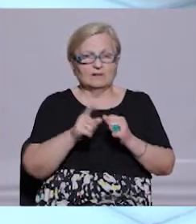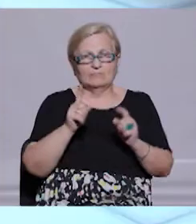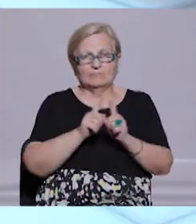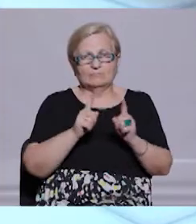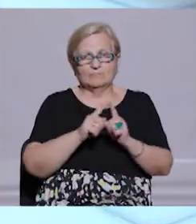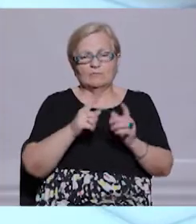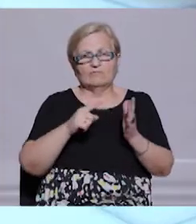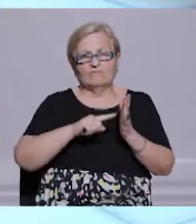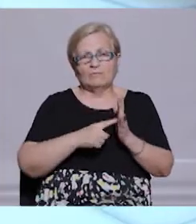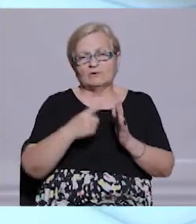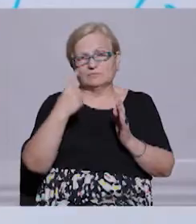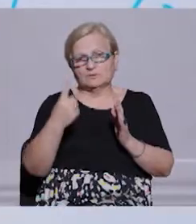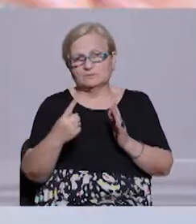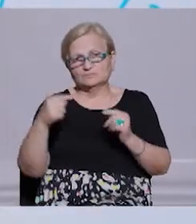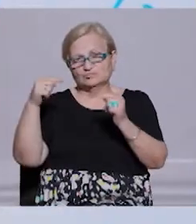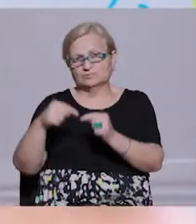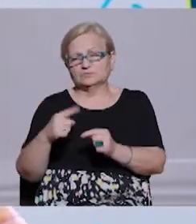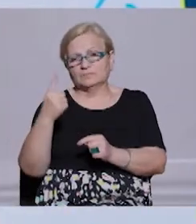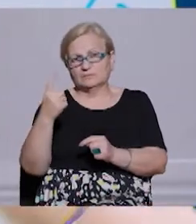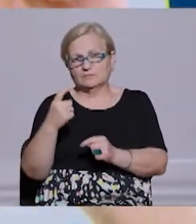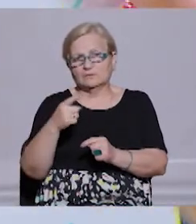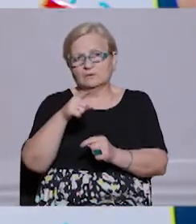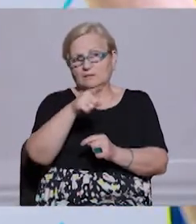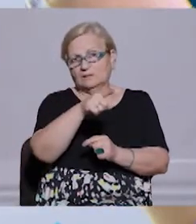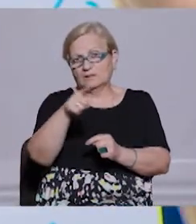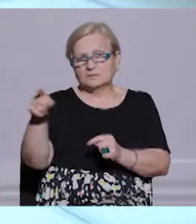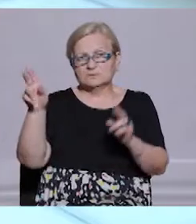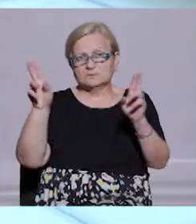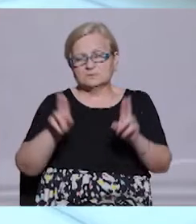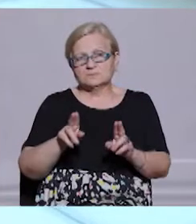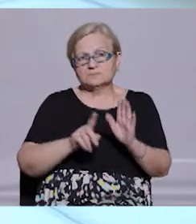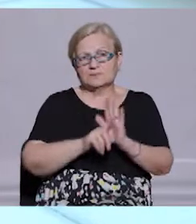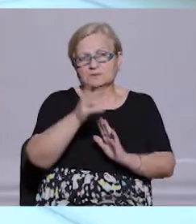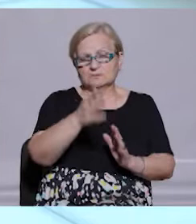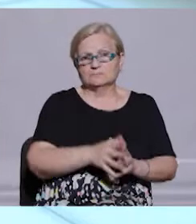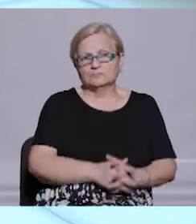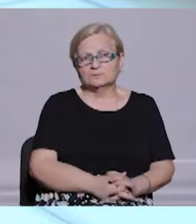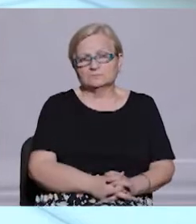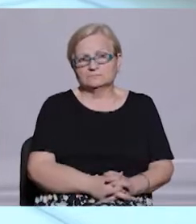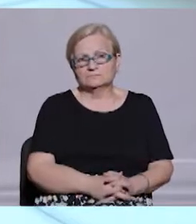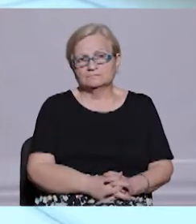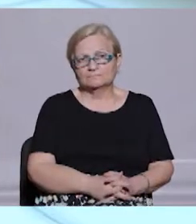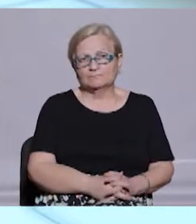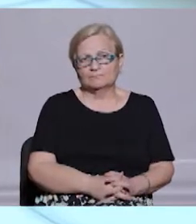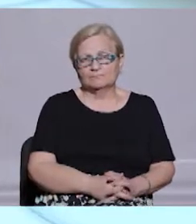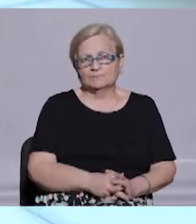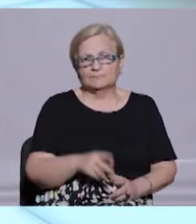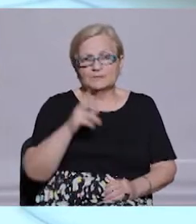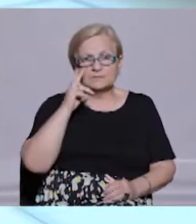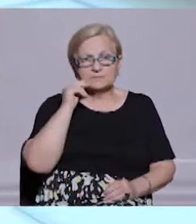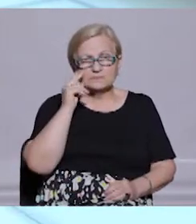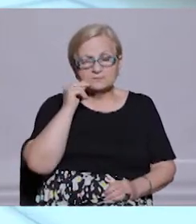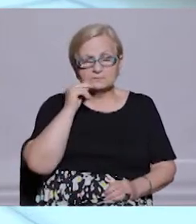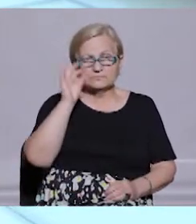მარტივია, ვამრავლებთ 1-ზე 1-ში 100 და აი ეს წესი მოდის აი აქედან. რიცხვის პროცენტის